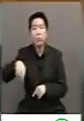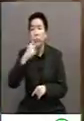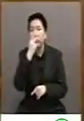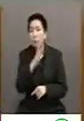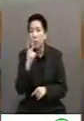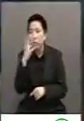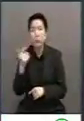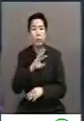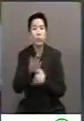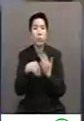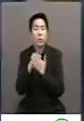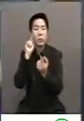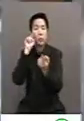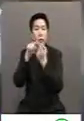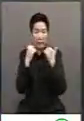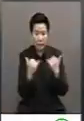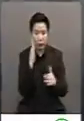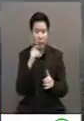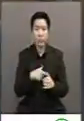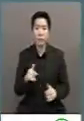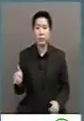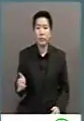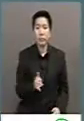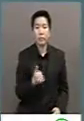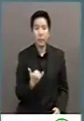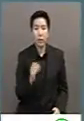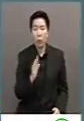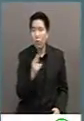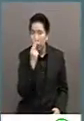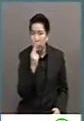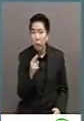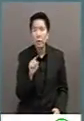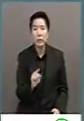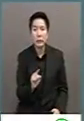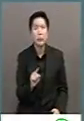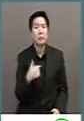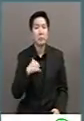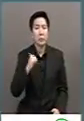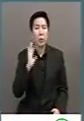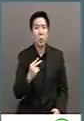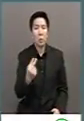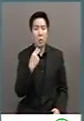ทุกสายตาพุ่งเป้าไปที่คิมฮันซอลในตอนนี้แล้วก็หลายคนมองนะคะว่าเขาอา